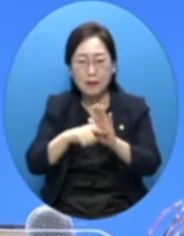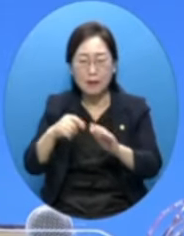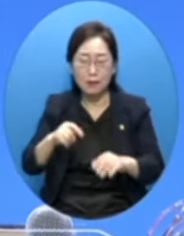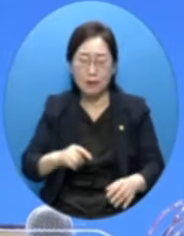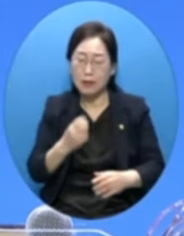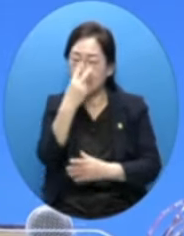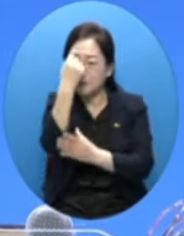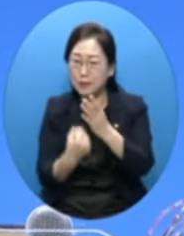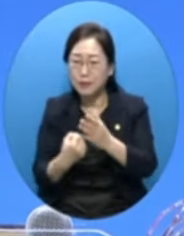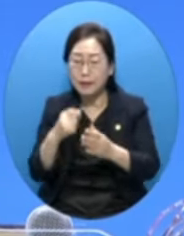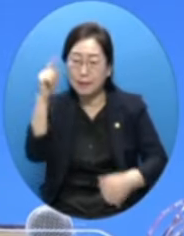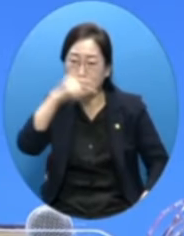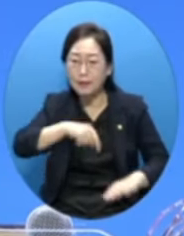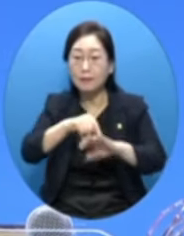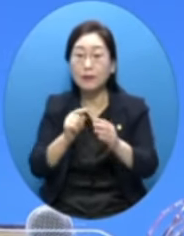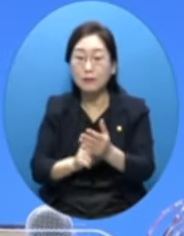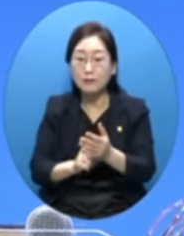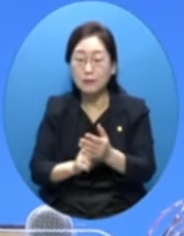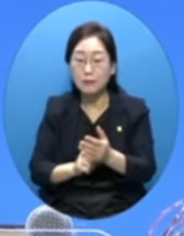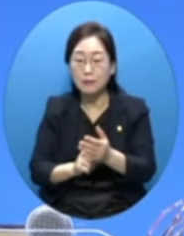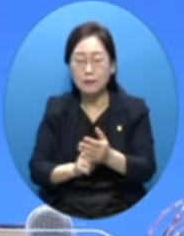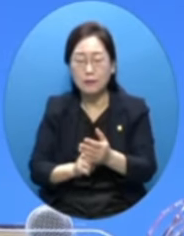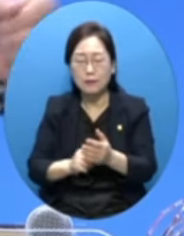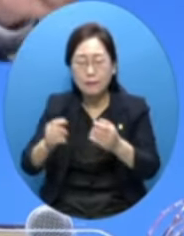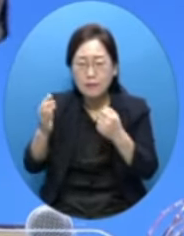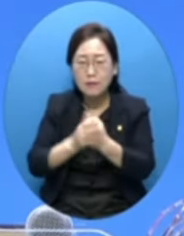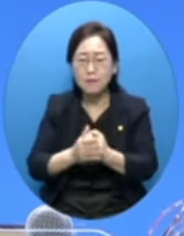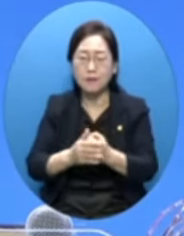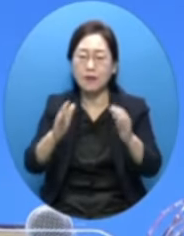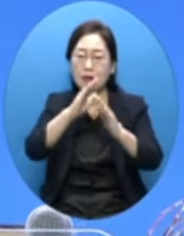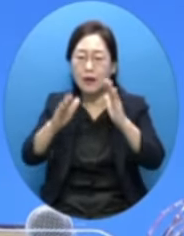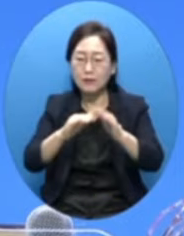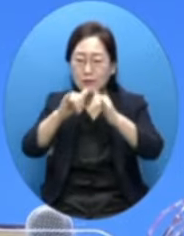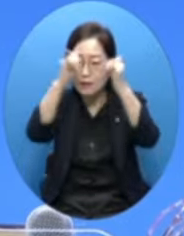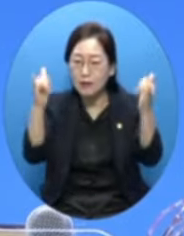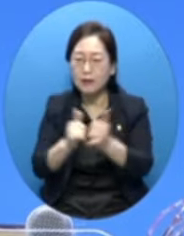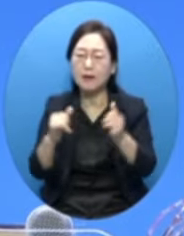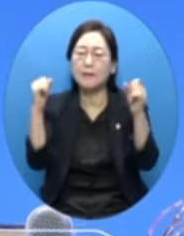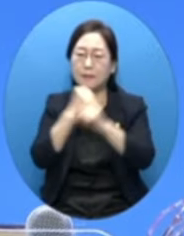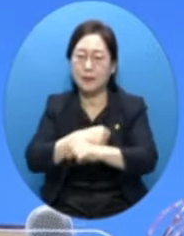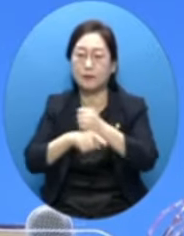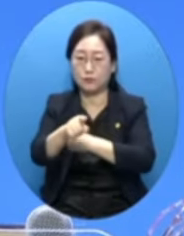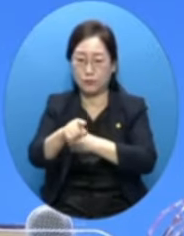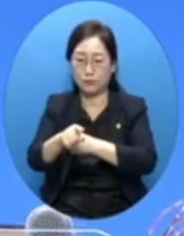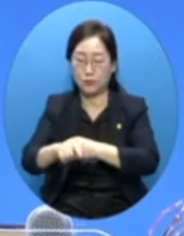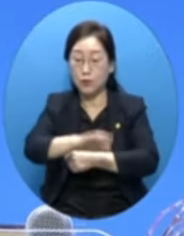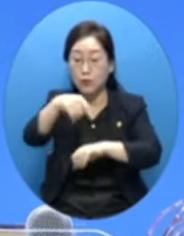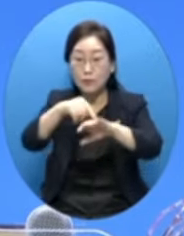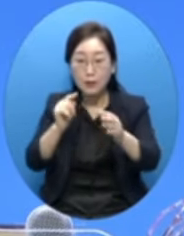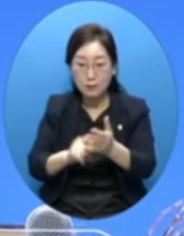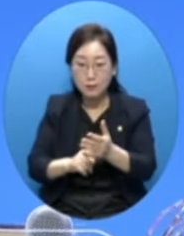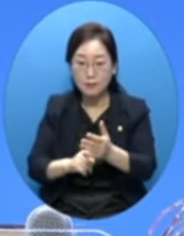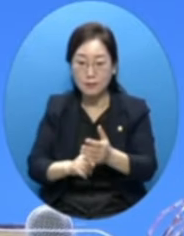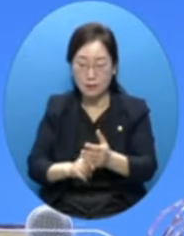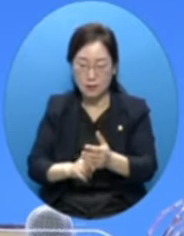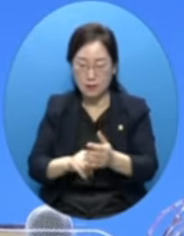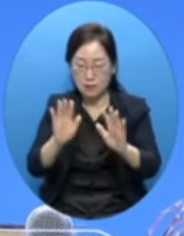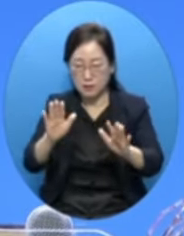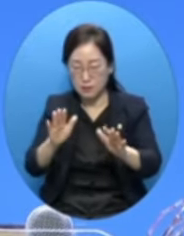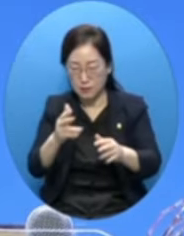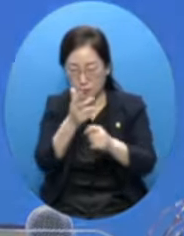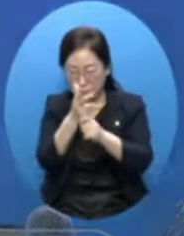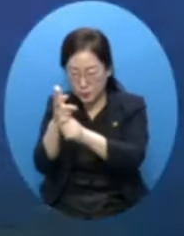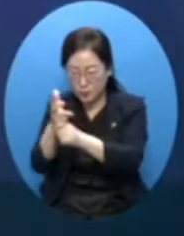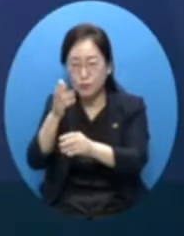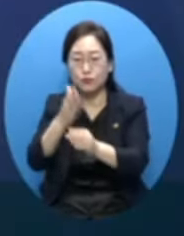마음이 우리 자신, 가정, 사회를 파멸로 이끌어가는 것입니다. 하나님께서는 우리의 마음을 지금 살피고 계십니다.